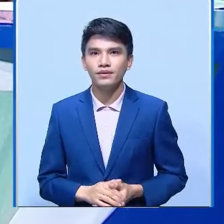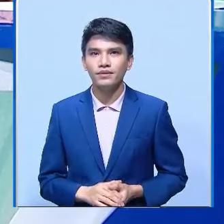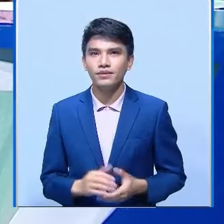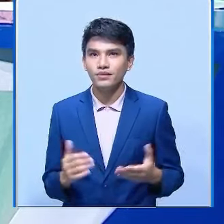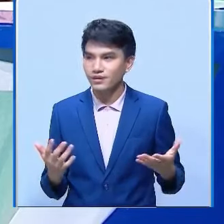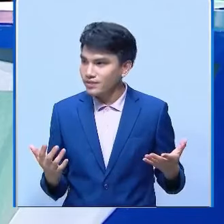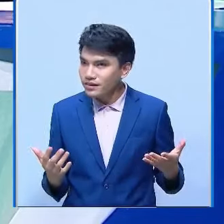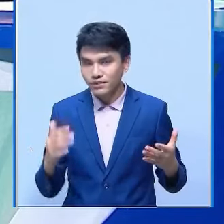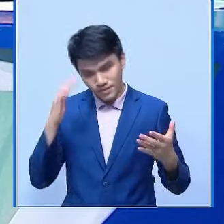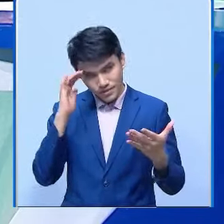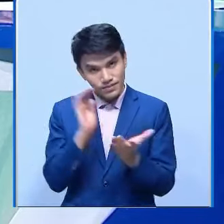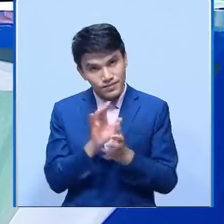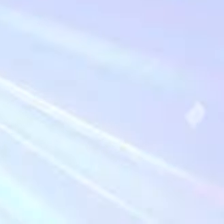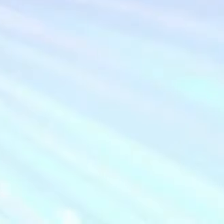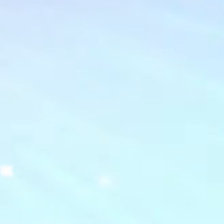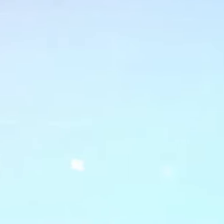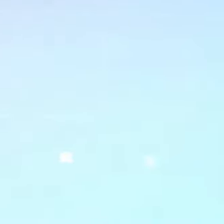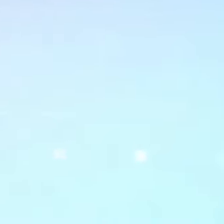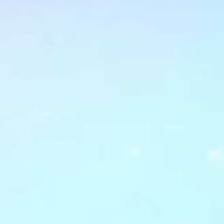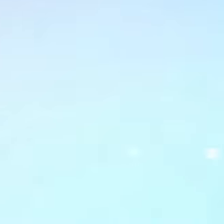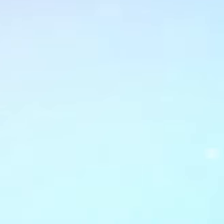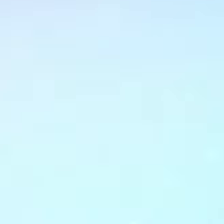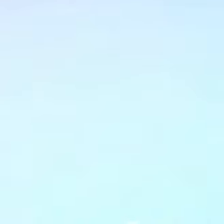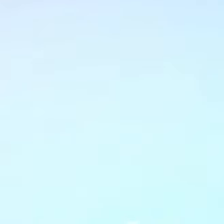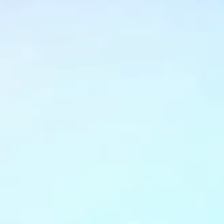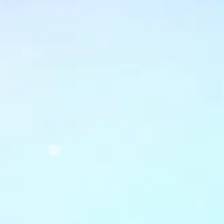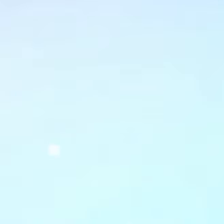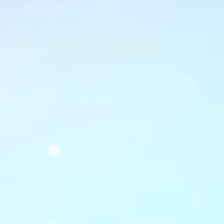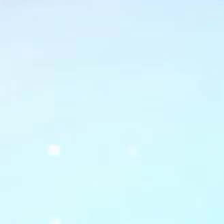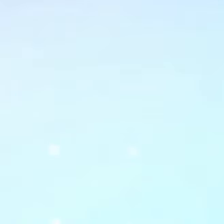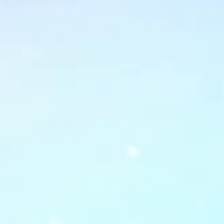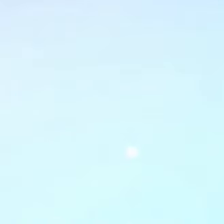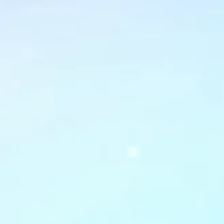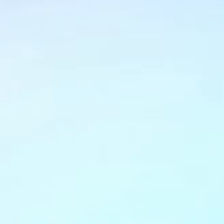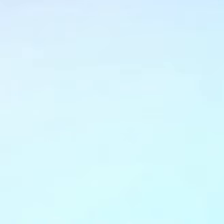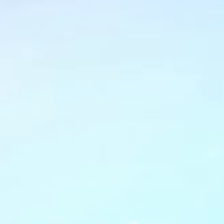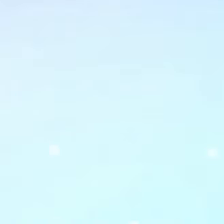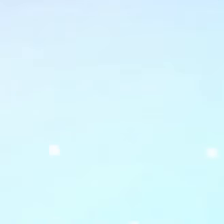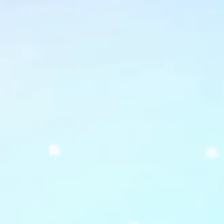หวังว่าตำรวจจะได้ตัวคนร้ายเร็วๆนี้นะคะ